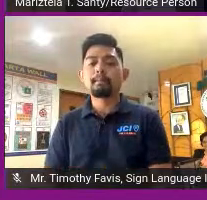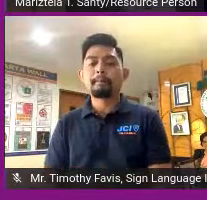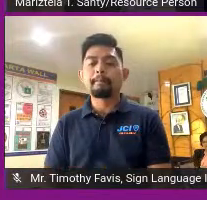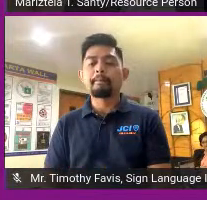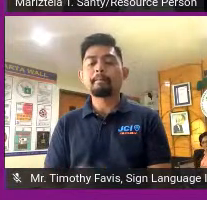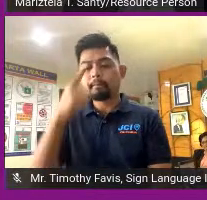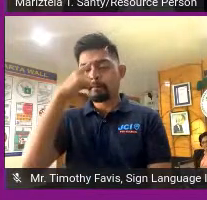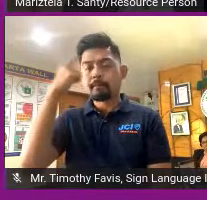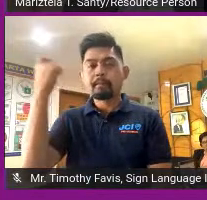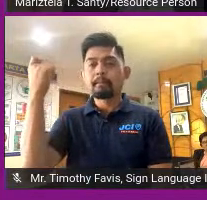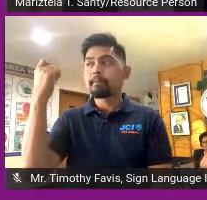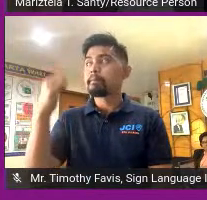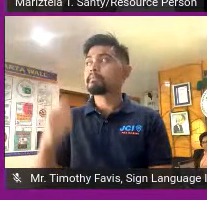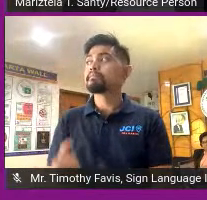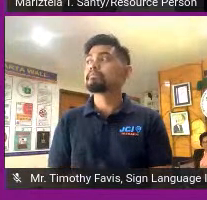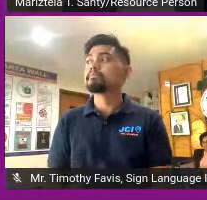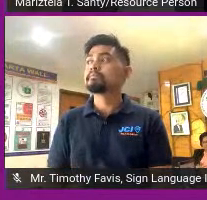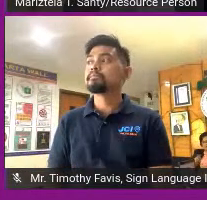Kasi,